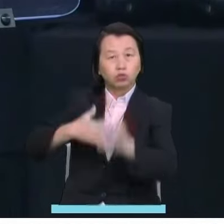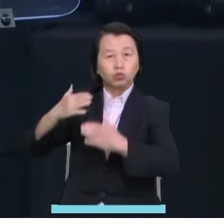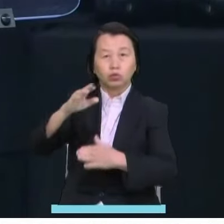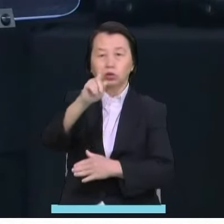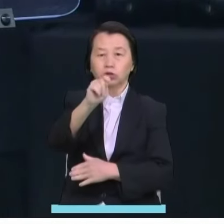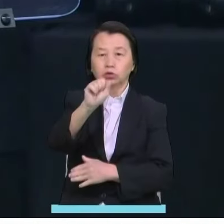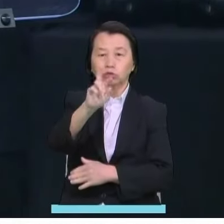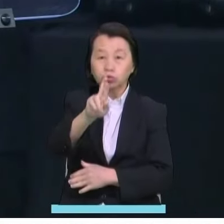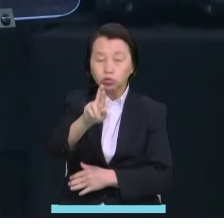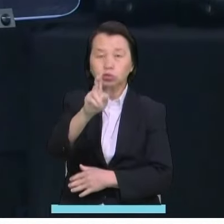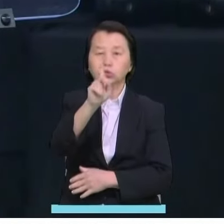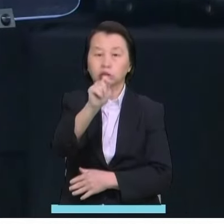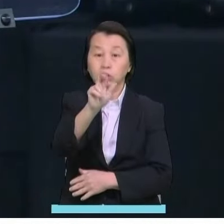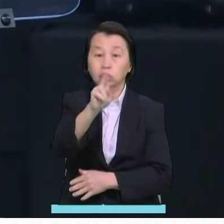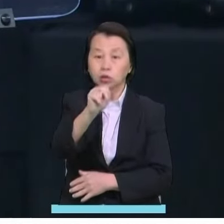Razak. Dan